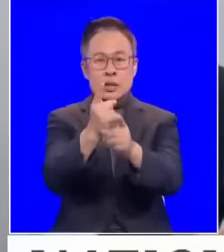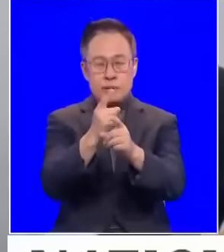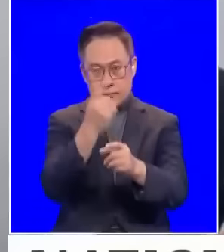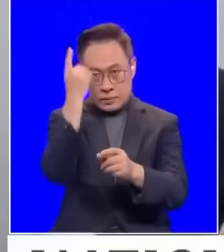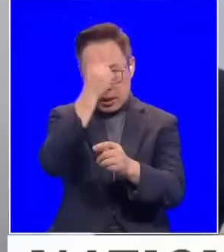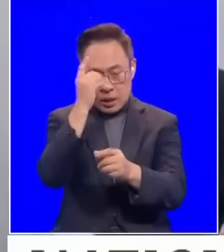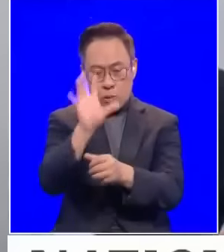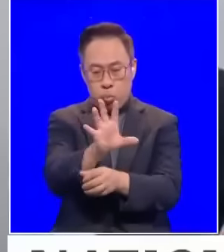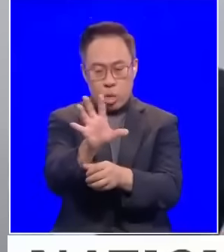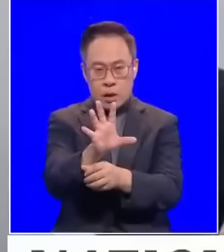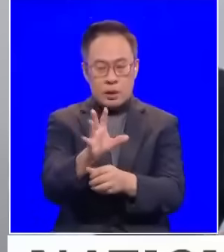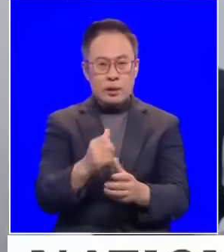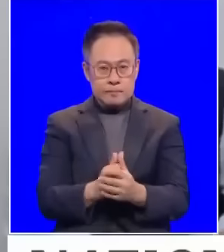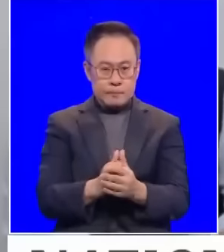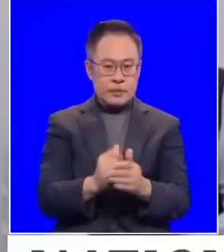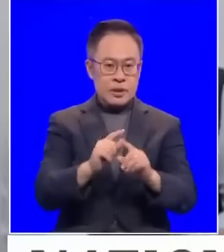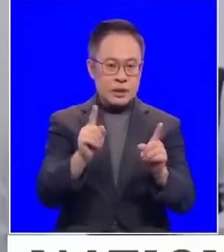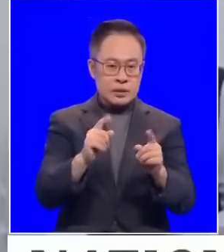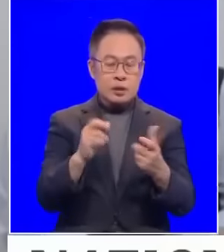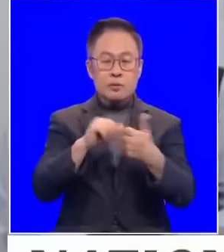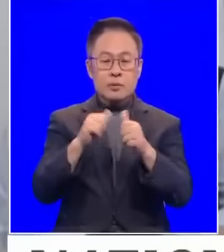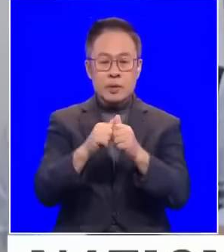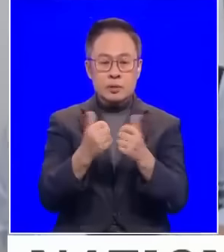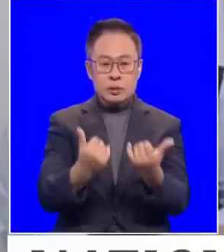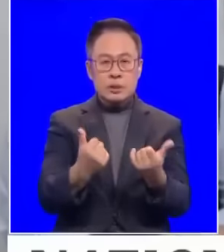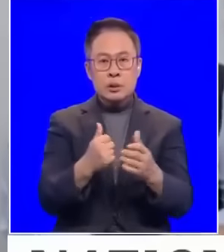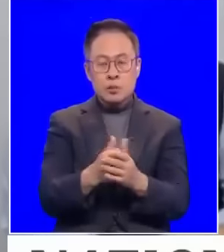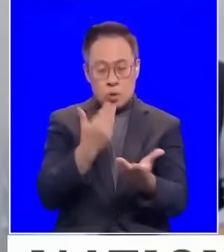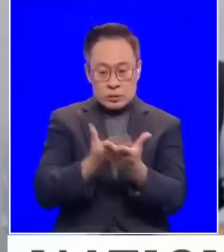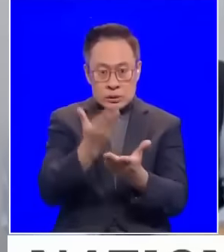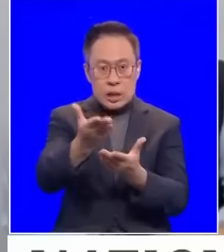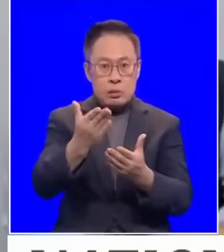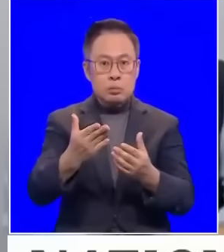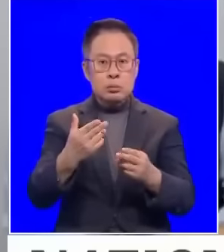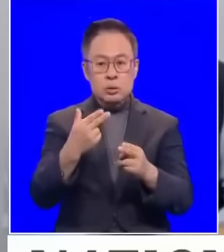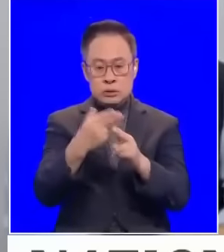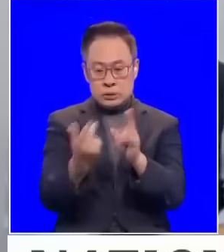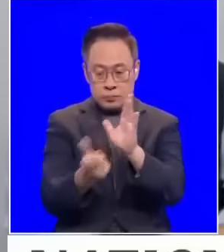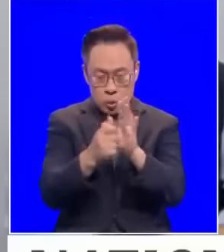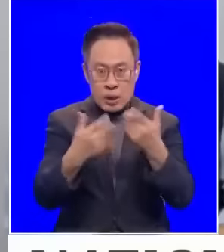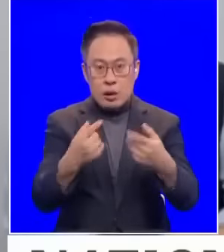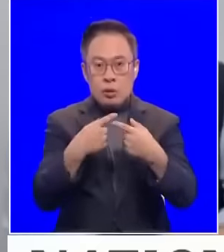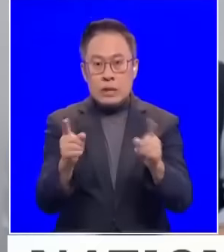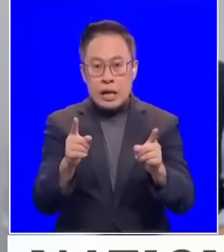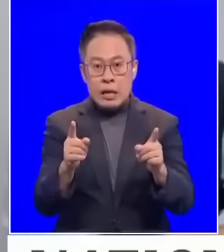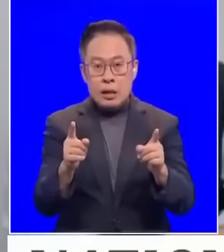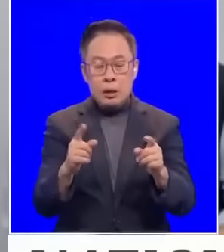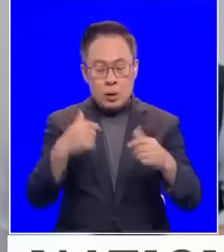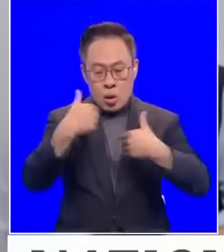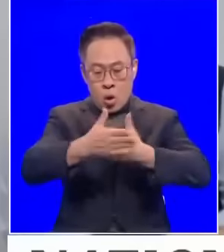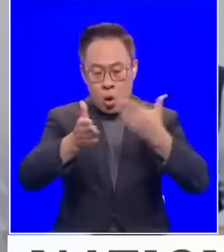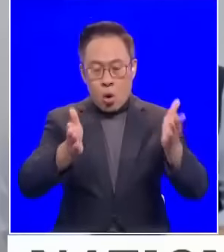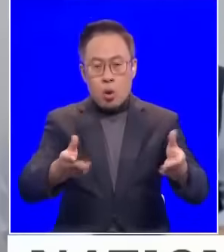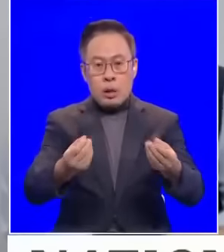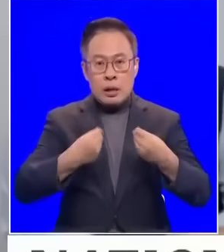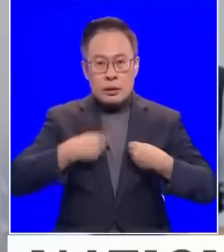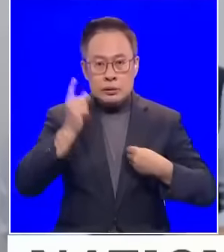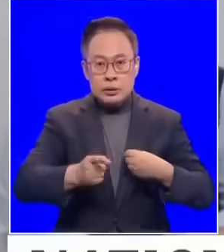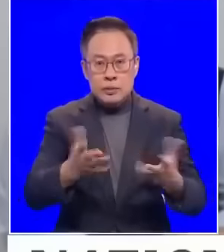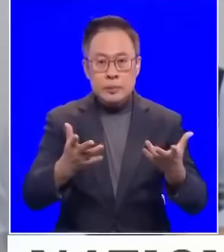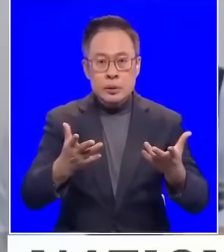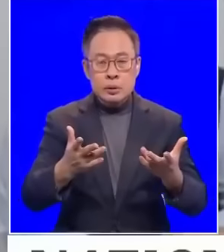กต่างจากคดีดีไอคอนน ะ เนี่ยค่ะอันนี้เป็นมูลนิธิรณรงค์ทวงคืนความยุติธรรมในสังคมวันนี้คุณผู้ชมคะกลุ่ม